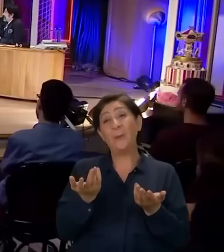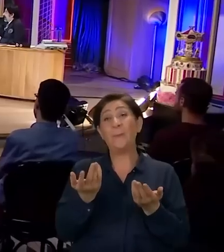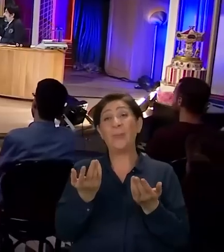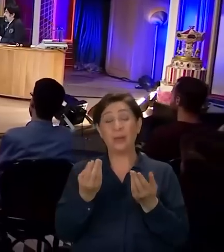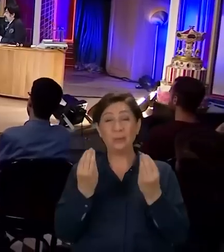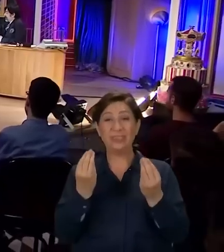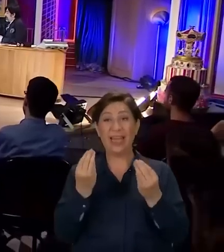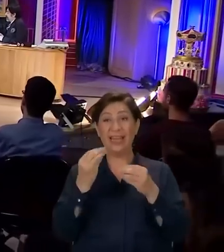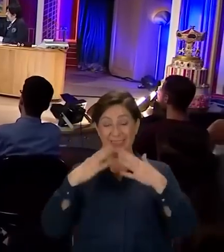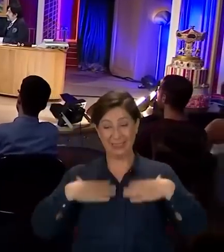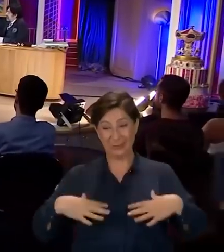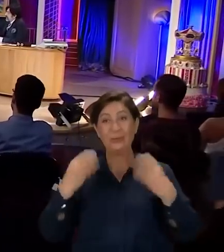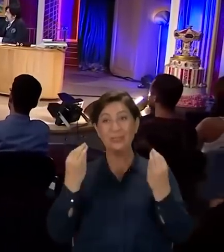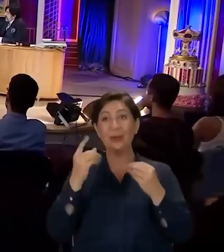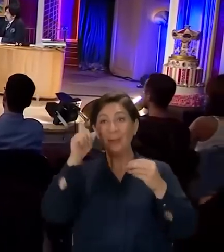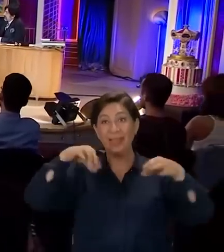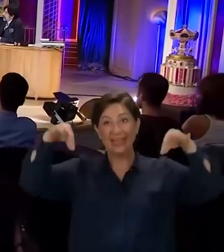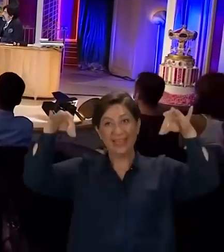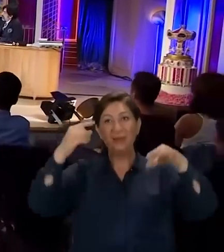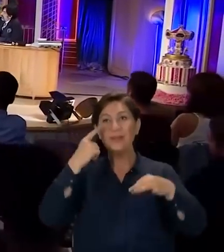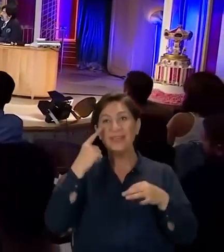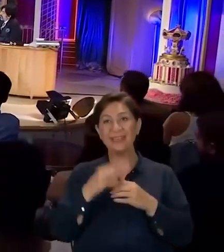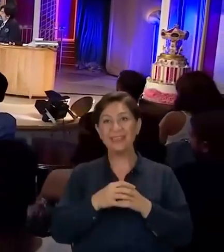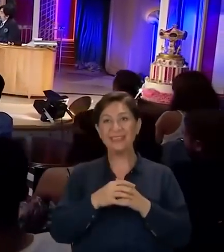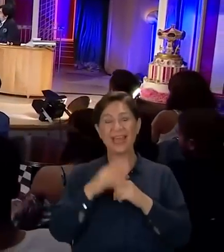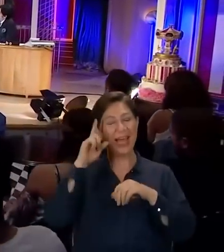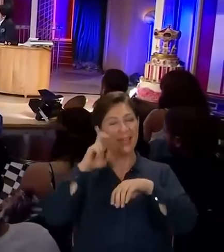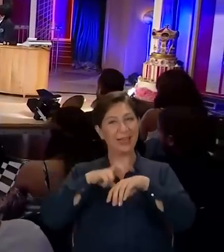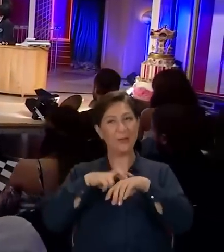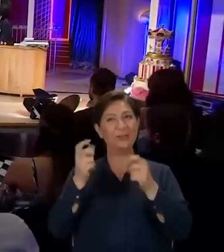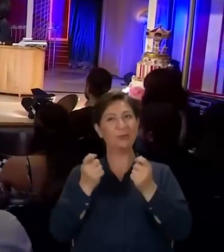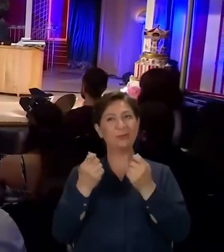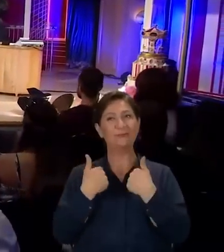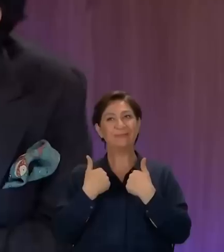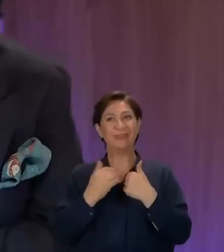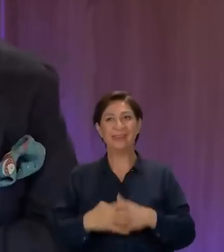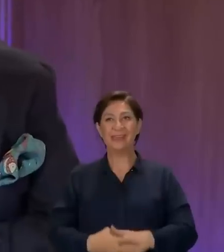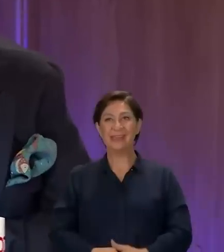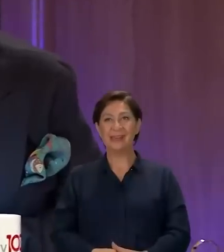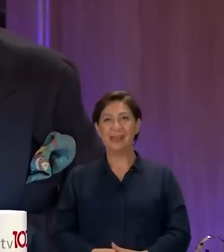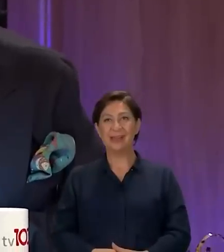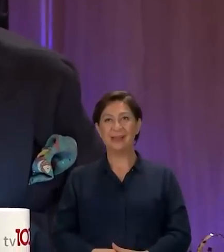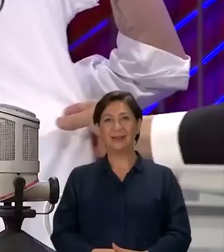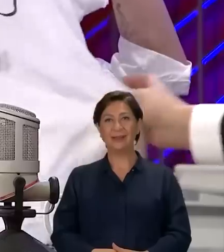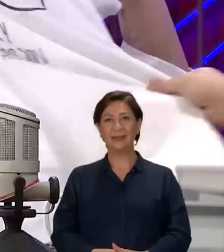şey güzel hakikaten tişört. Bir göstersene bir daha bakayım, dur. Hatırlamaya çalışayım.